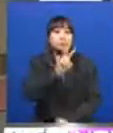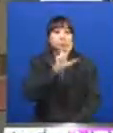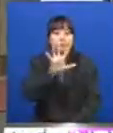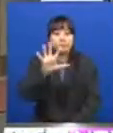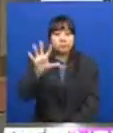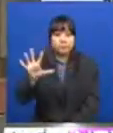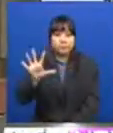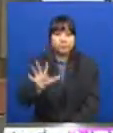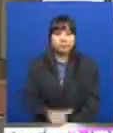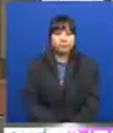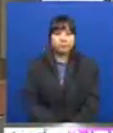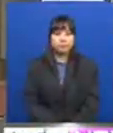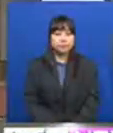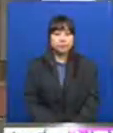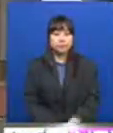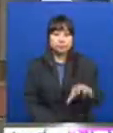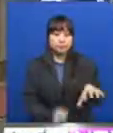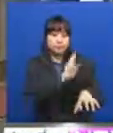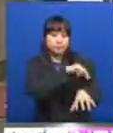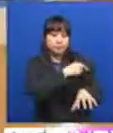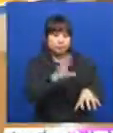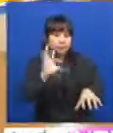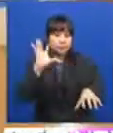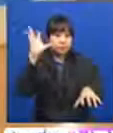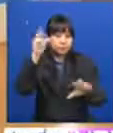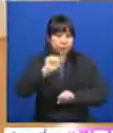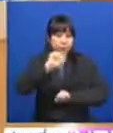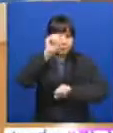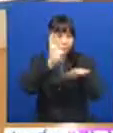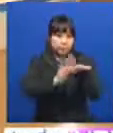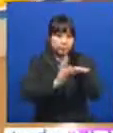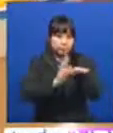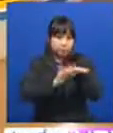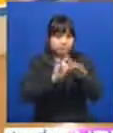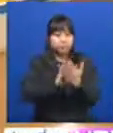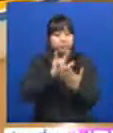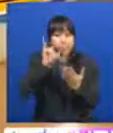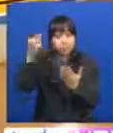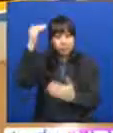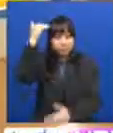2555โดยองค์การอนามัยโลกยังไม่ออกประกาศเตือนการเดินทางเยือนเกาหลีใต้